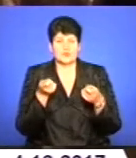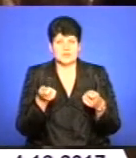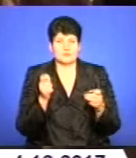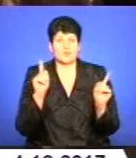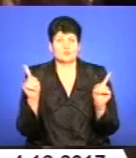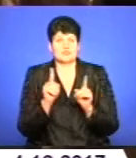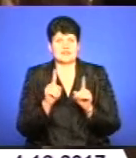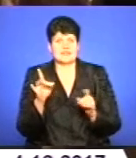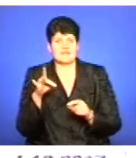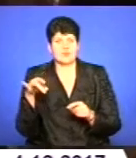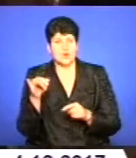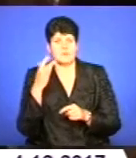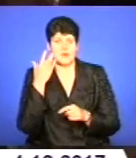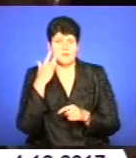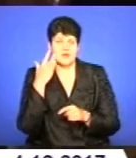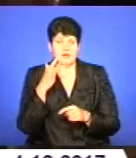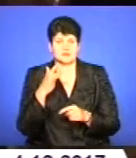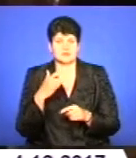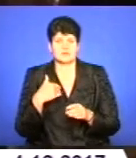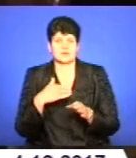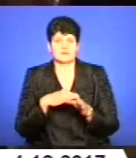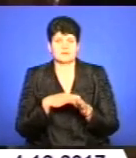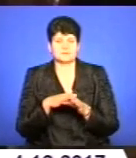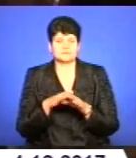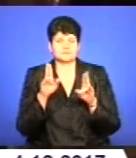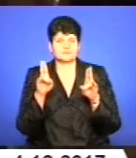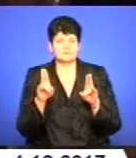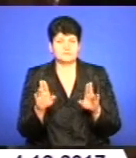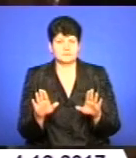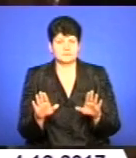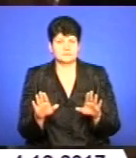Європи, із Америки. Ми сповідуємо принцип